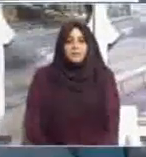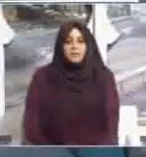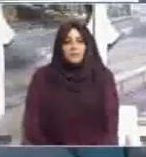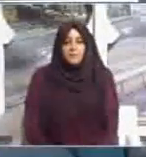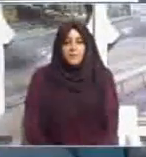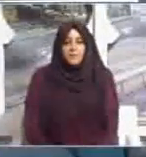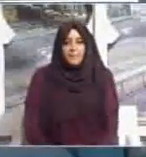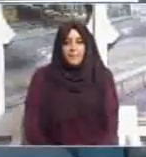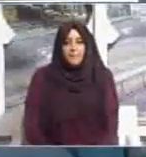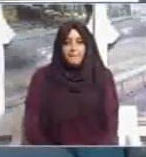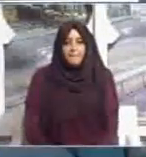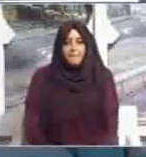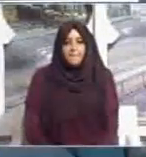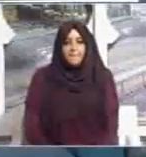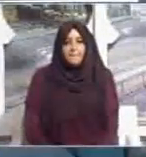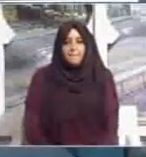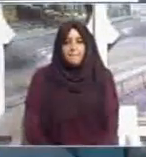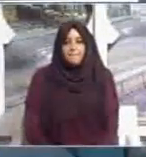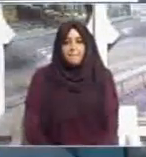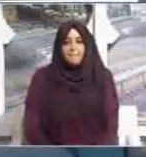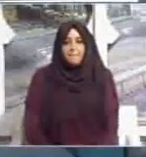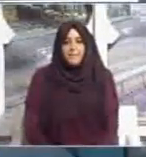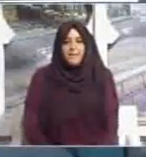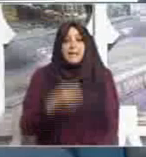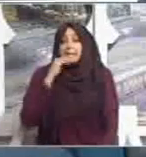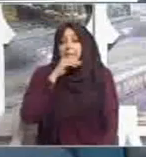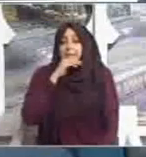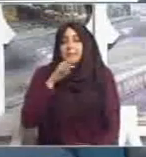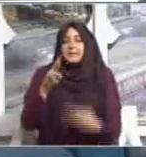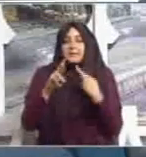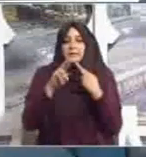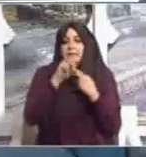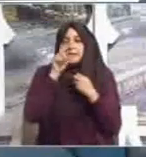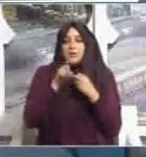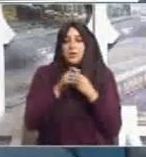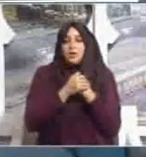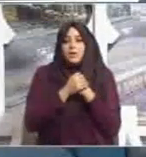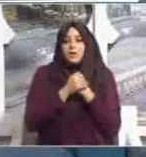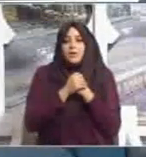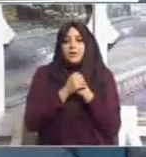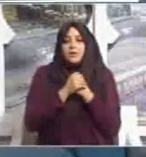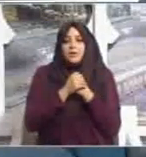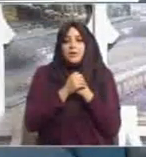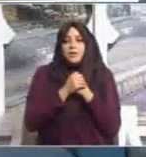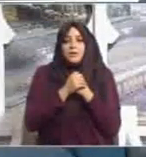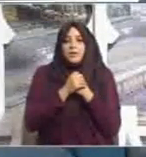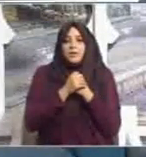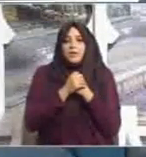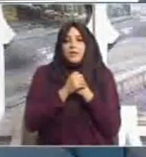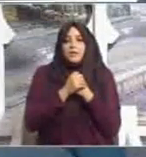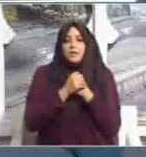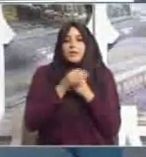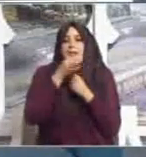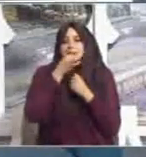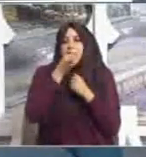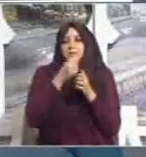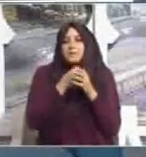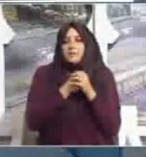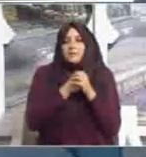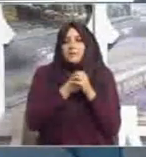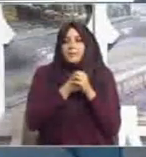ما كانش دكتور. الو تفضلي حنان بسرعة. في رجل يزوج ليه التيمم ولا لا؟